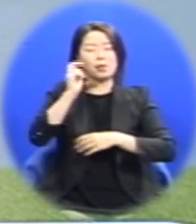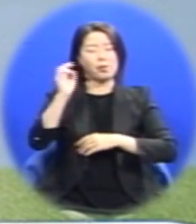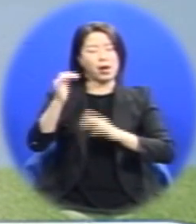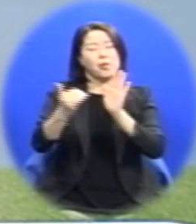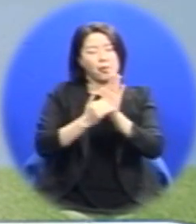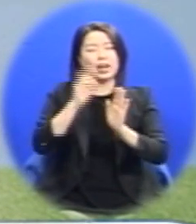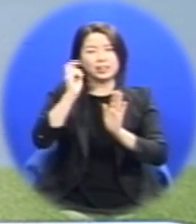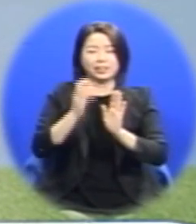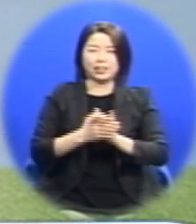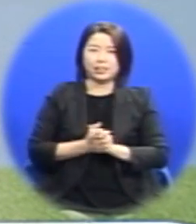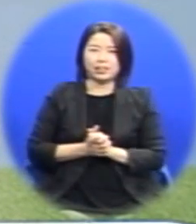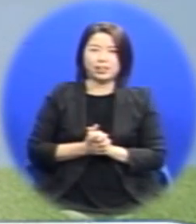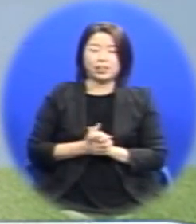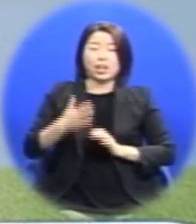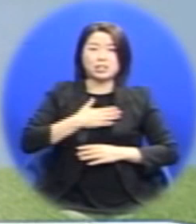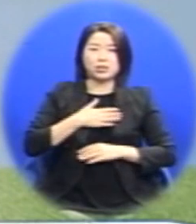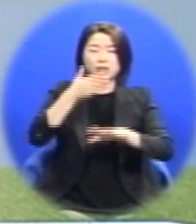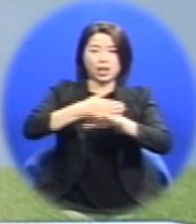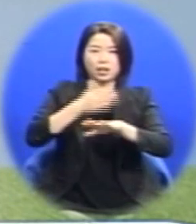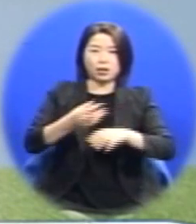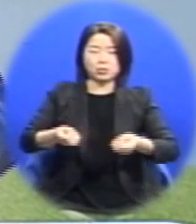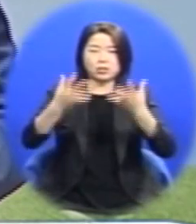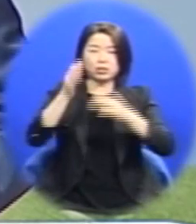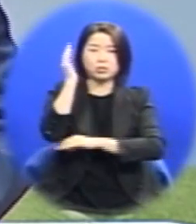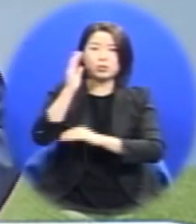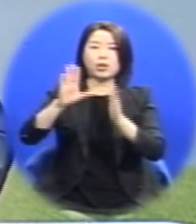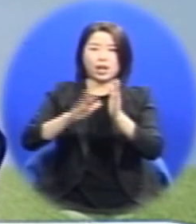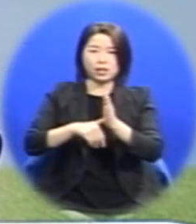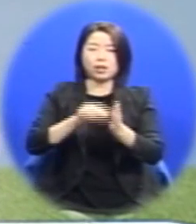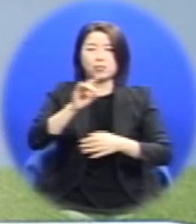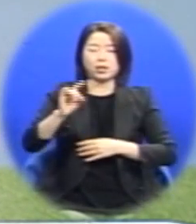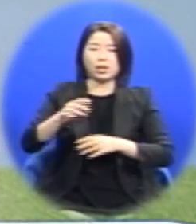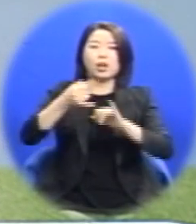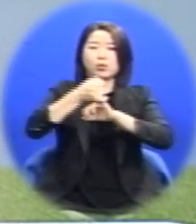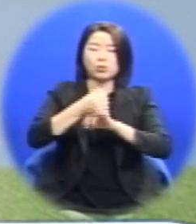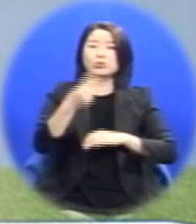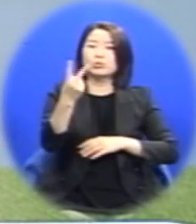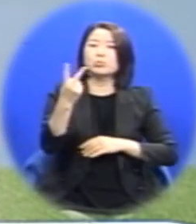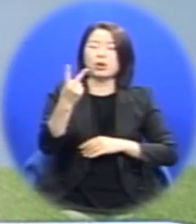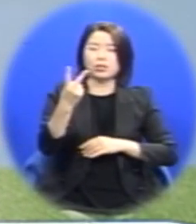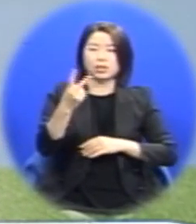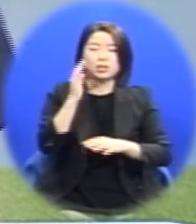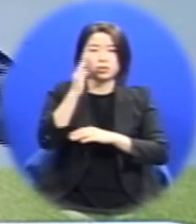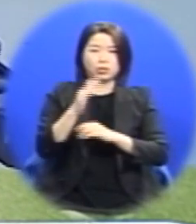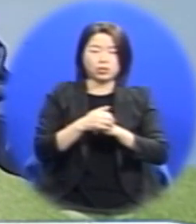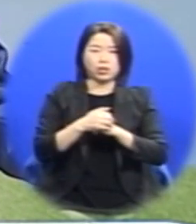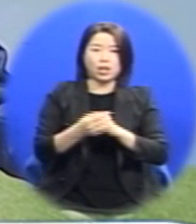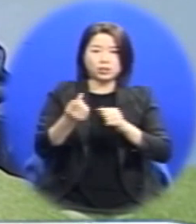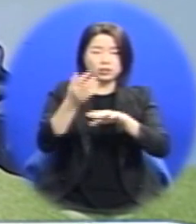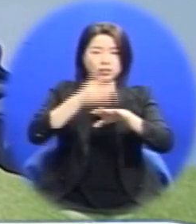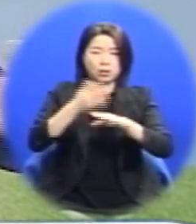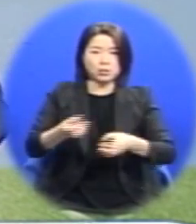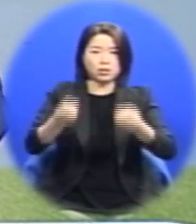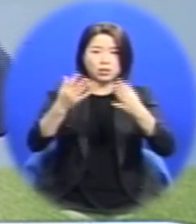모르겠어요. 저는 감사절 설교를 할 때마다 꼭 두 번 합니다. 감사절 설교를 하고 그 전주에 한 번 더